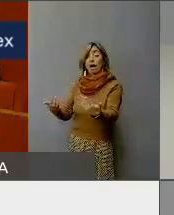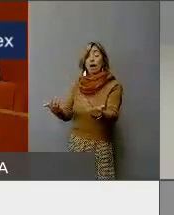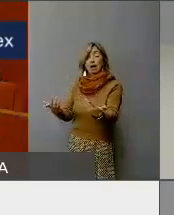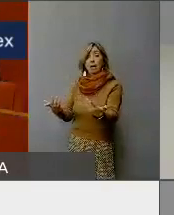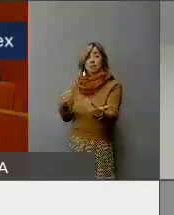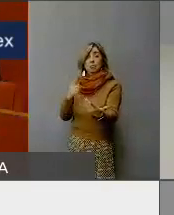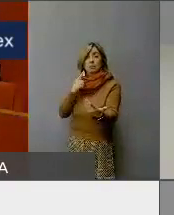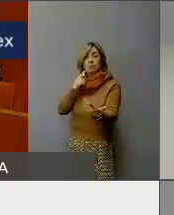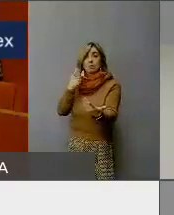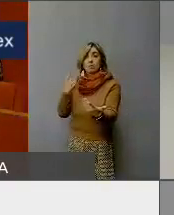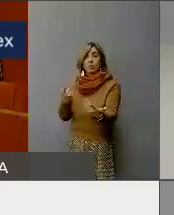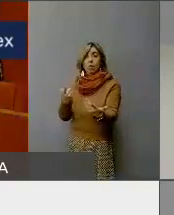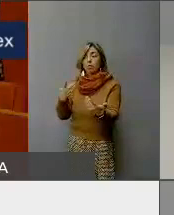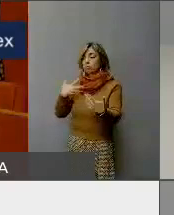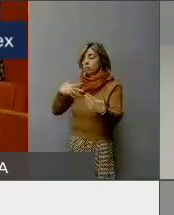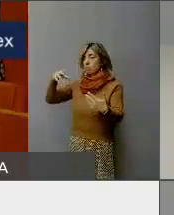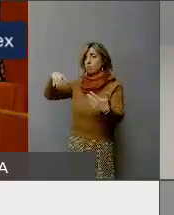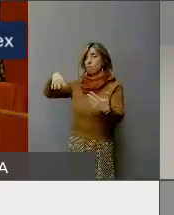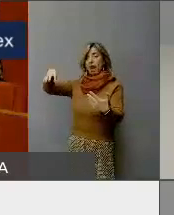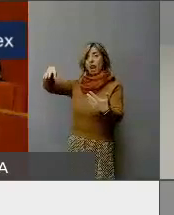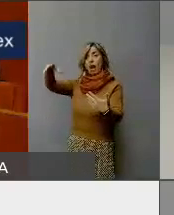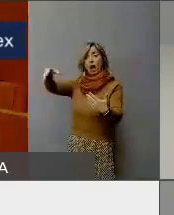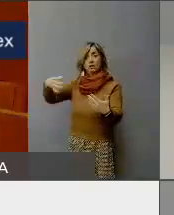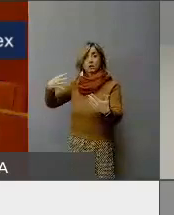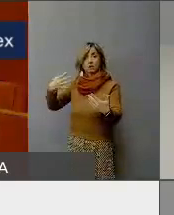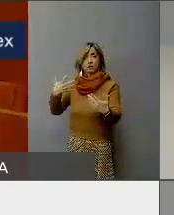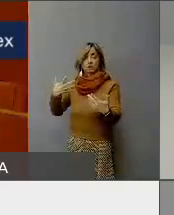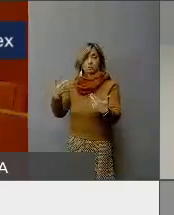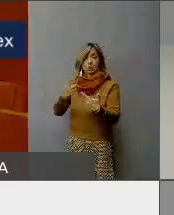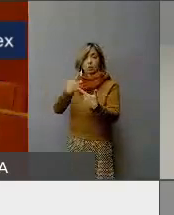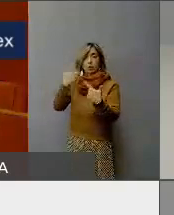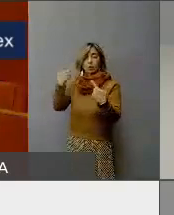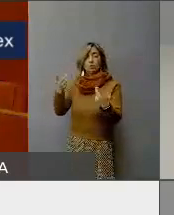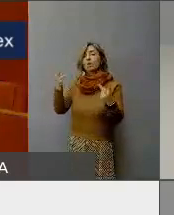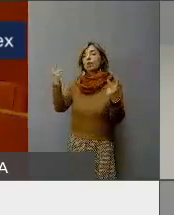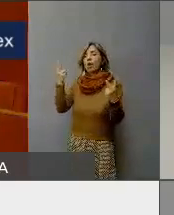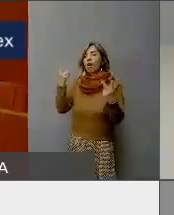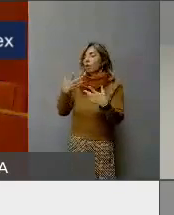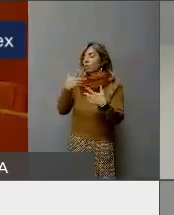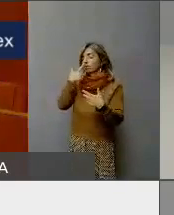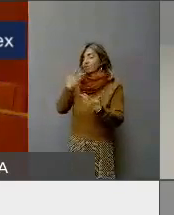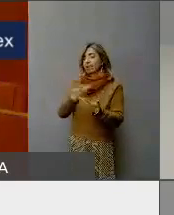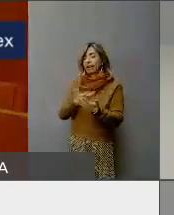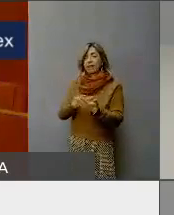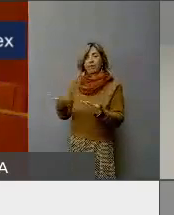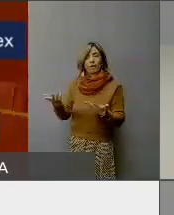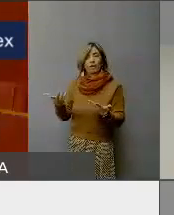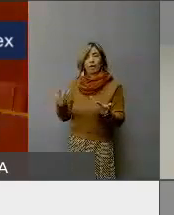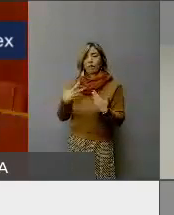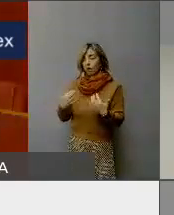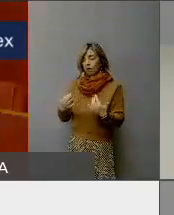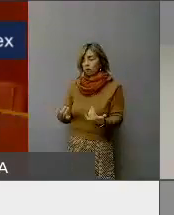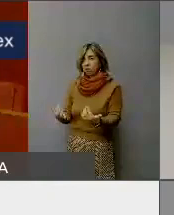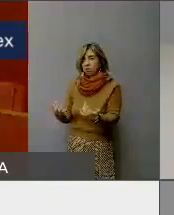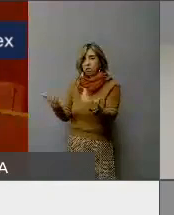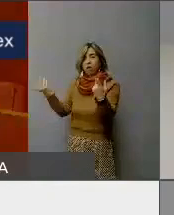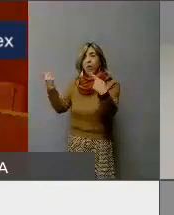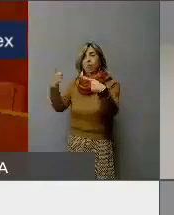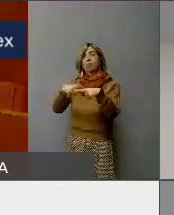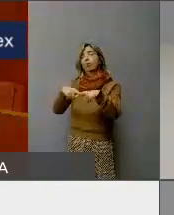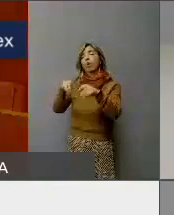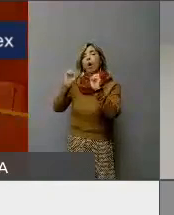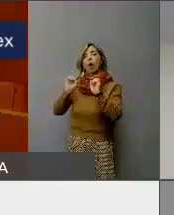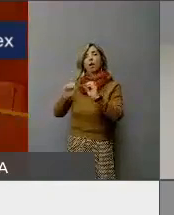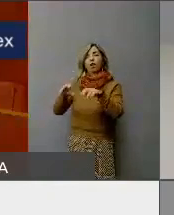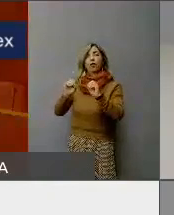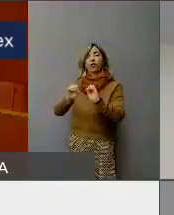a causa principalmente della vegetazione incolta ma anche dalla conseguente presenza di rifiuti e proprio a seguito di un